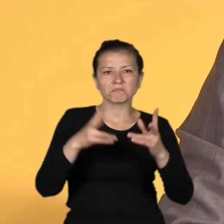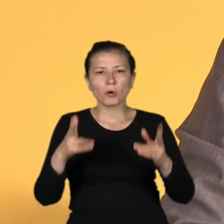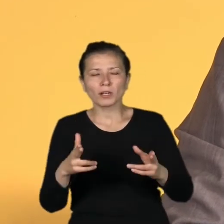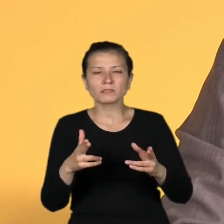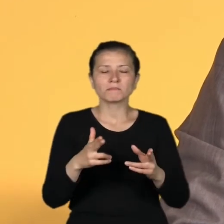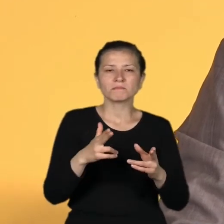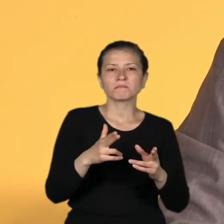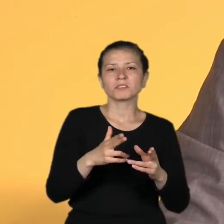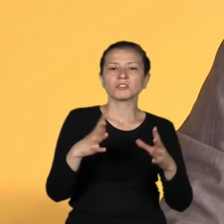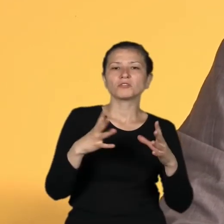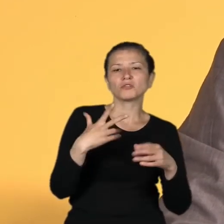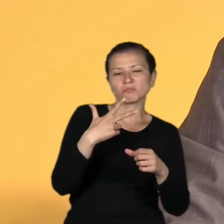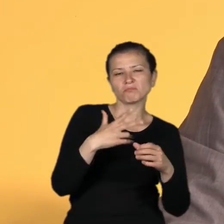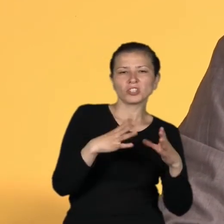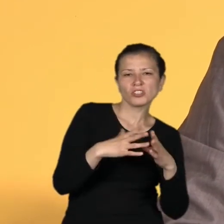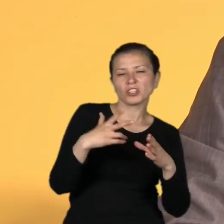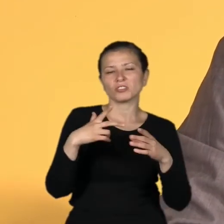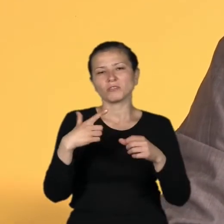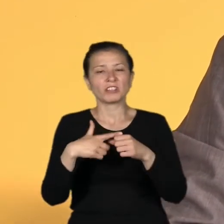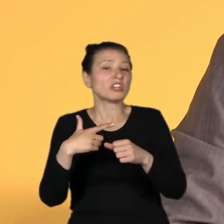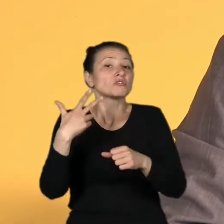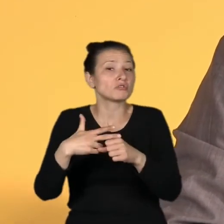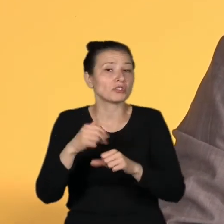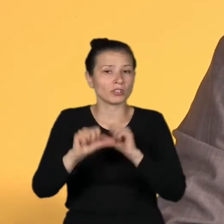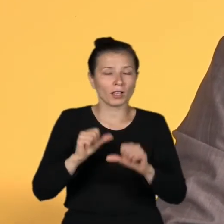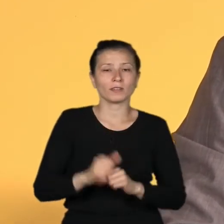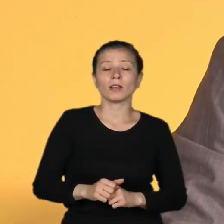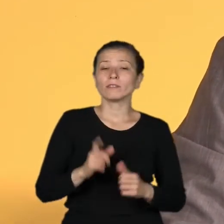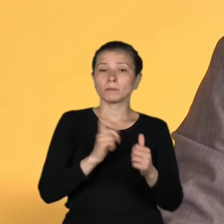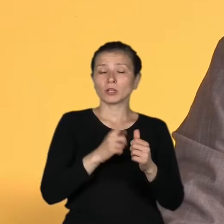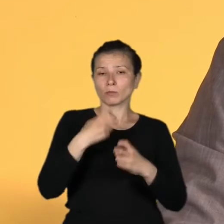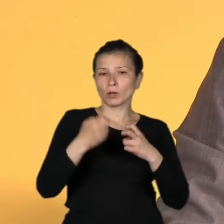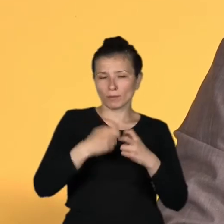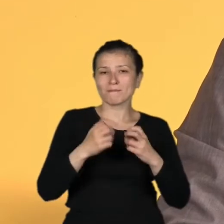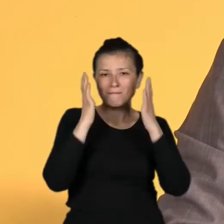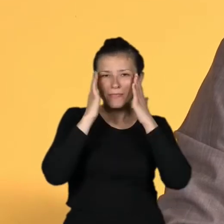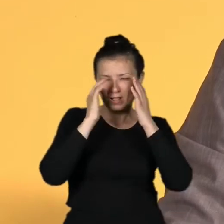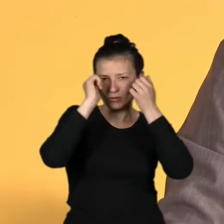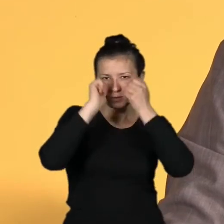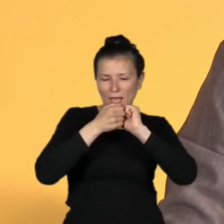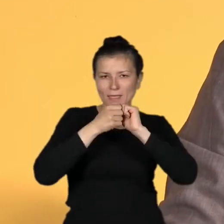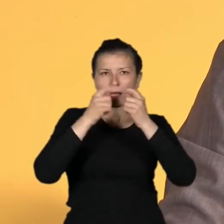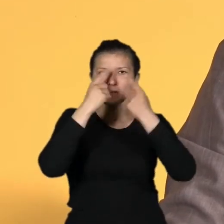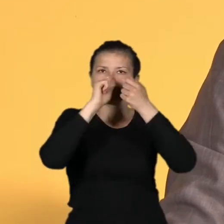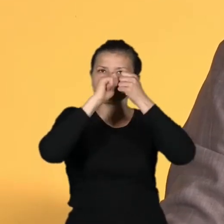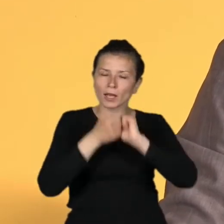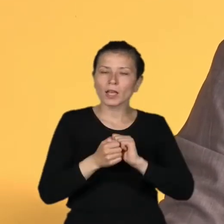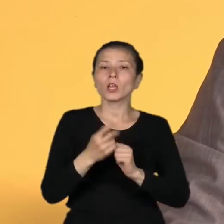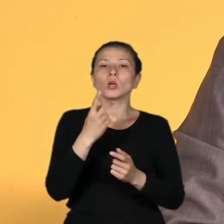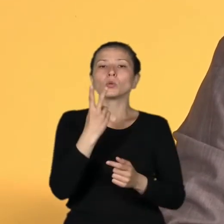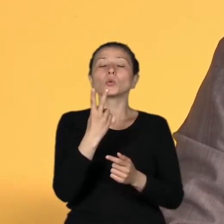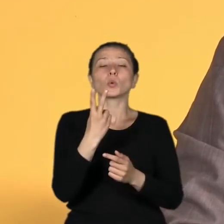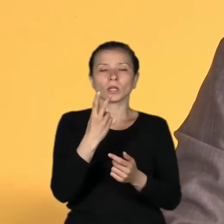I trochę reasumując, pierwszy problem to problem mentalności, zmiany tej mentalności. Drugi problem to komunikowanie tej